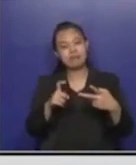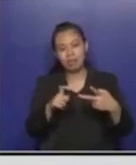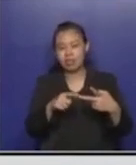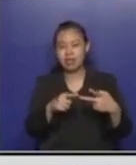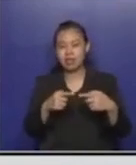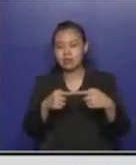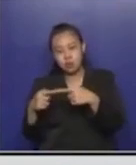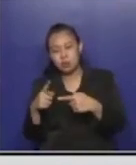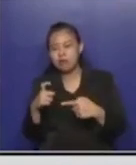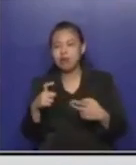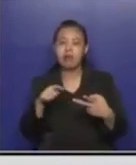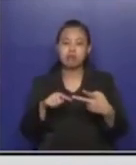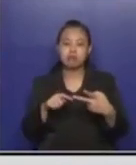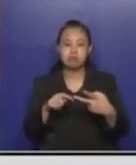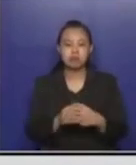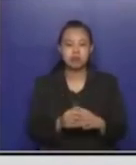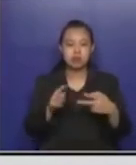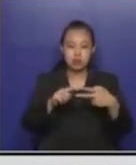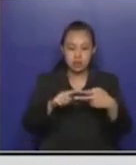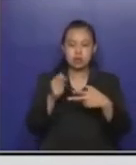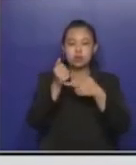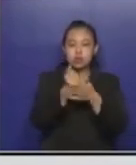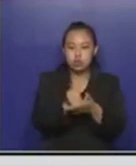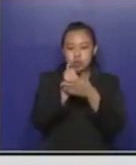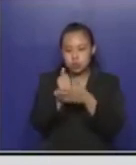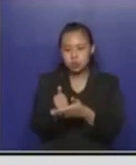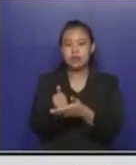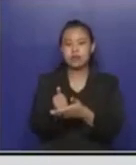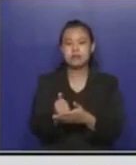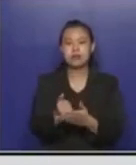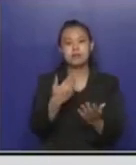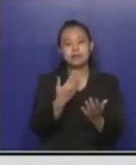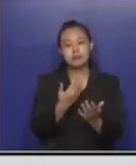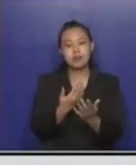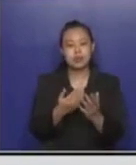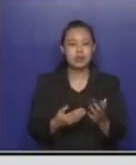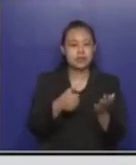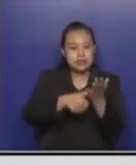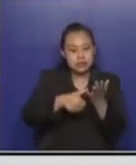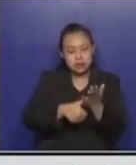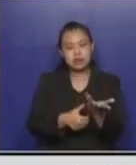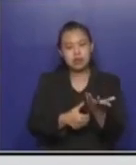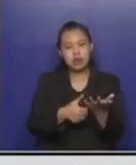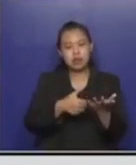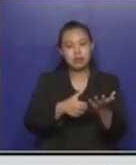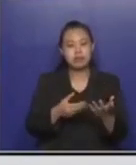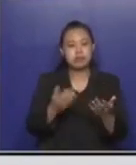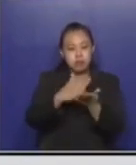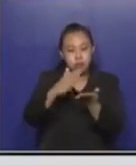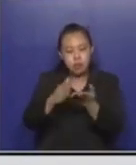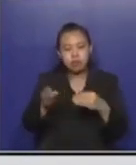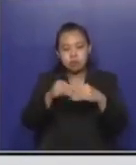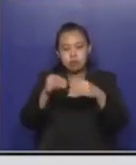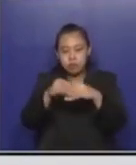กลุ่มที่ยังพอไปไหวก็ท่านก็ช่วยเรื่องสภาพคล่องเพิ่มสินเชื่อช่วยการเงินเขาจนกว่าสถานการณ์จะก